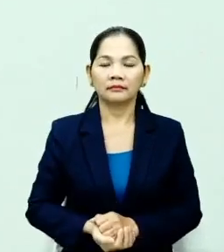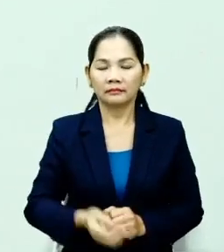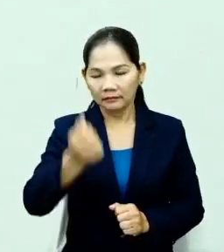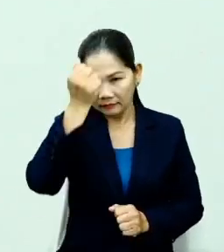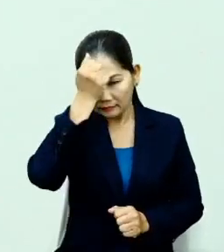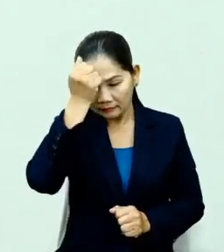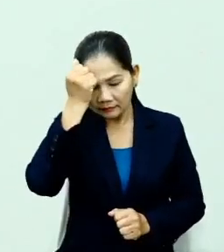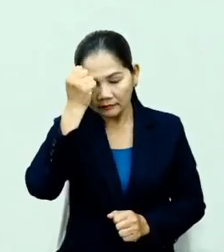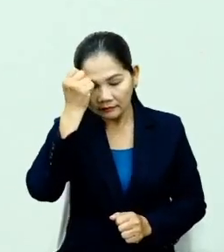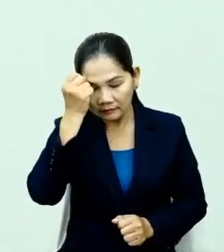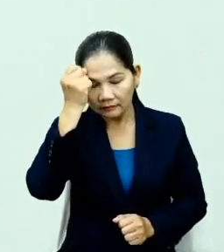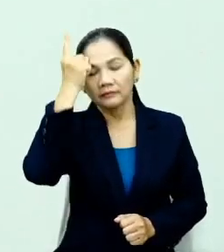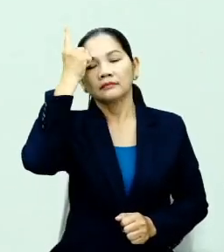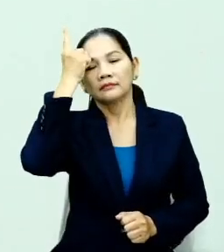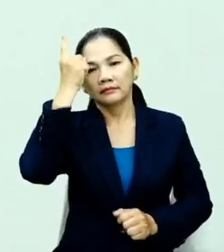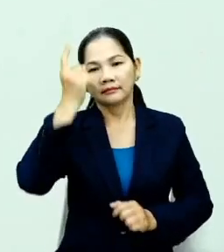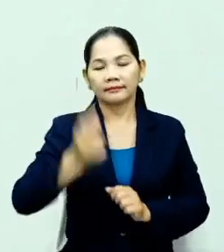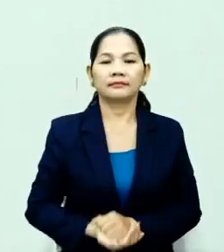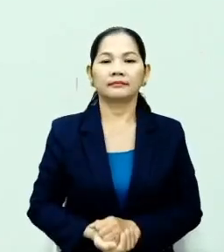nấc nâu